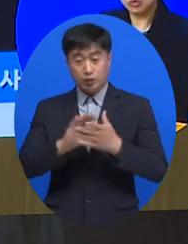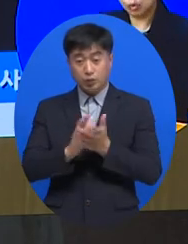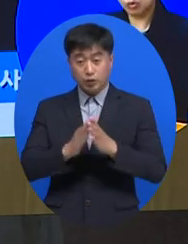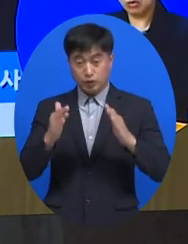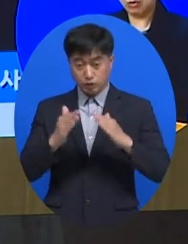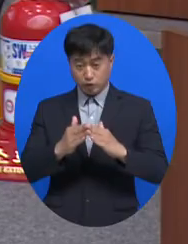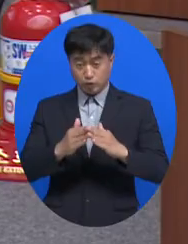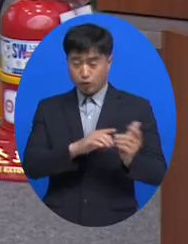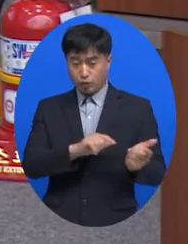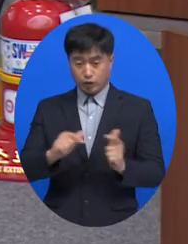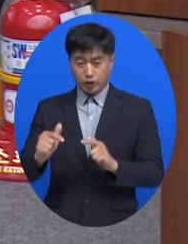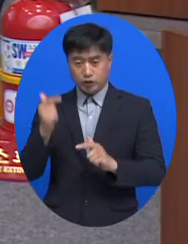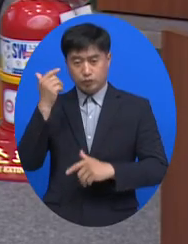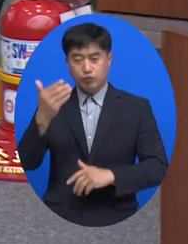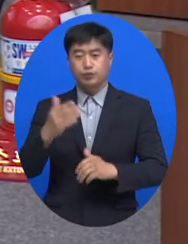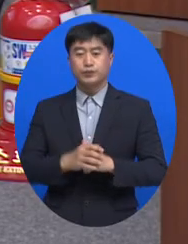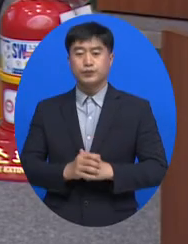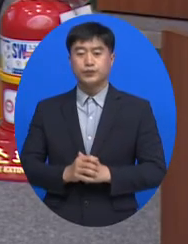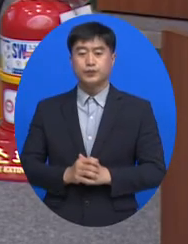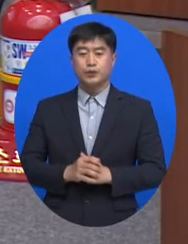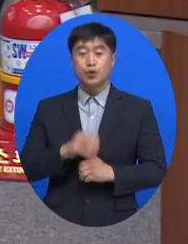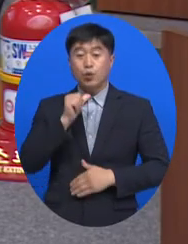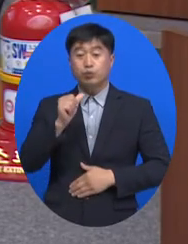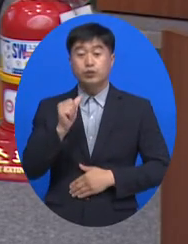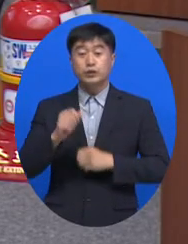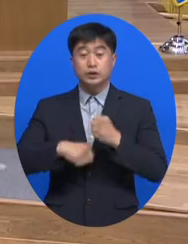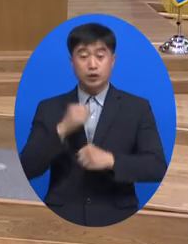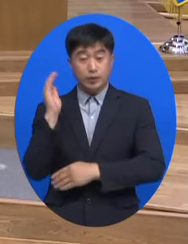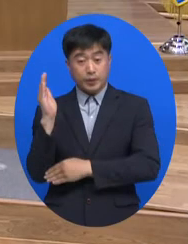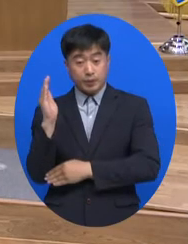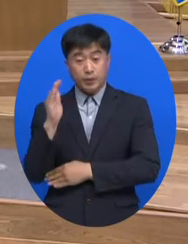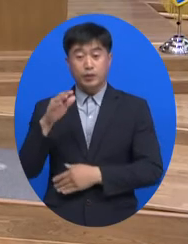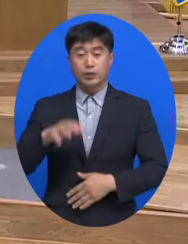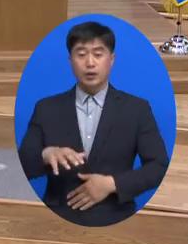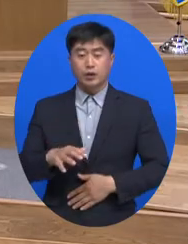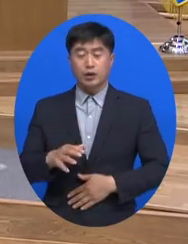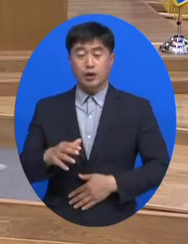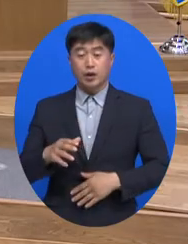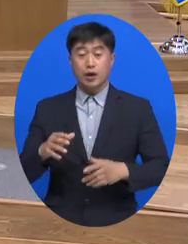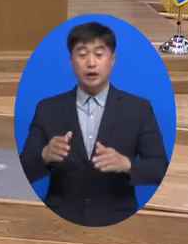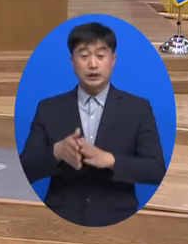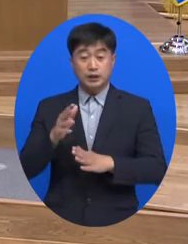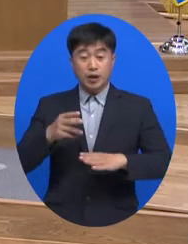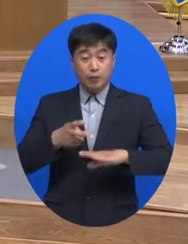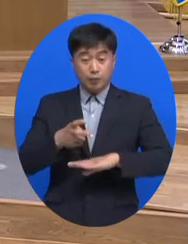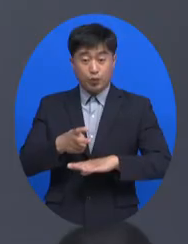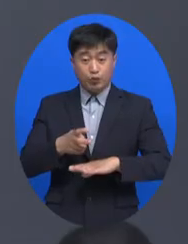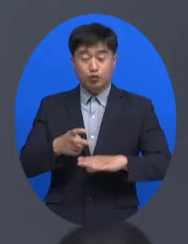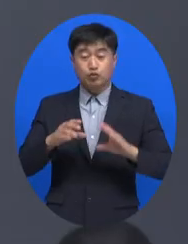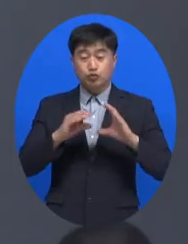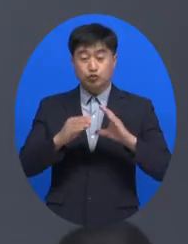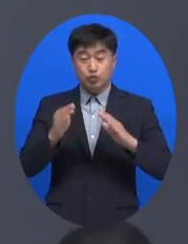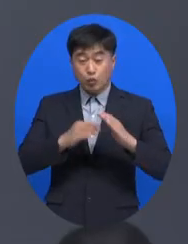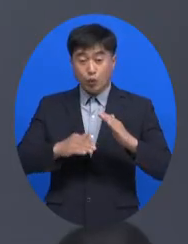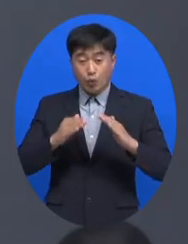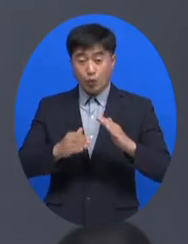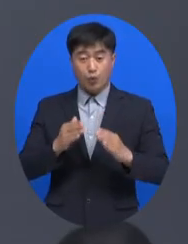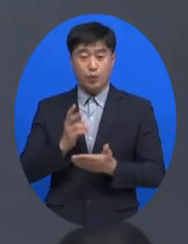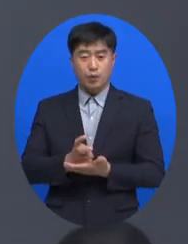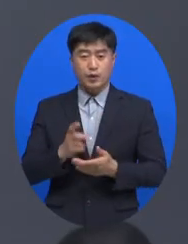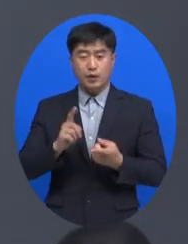교통과 민생 중심의 논의가 이어졌습니다. 5분 자유발언에서는 시내버스 준공영제 확대 시행을 위한 대책 마련